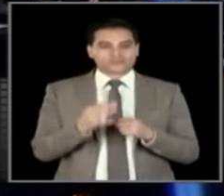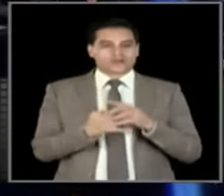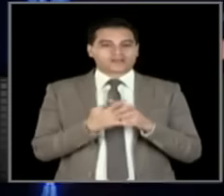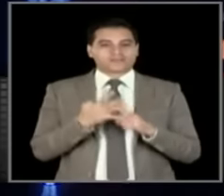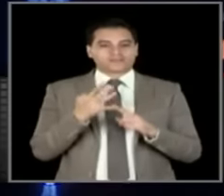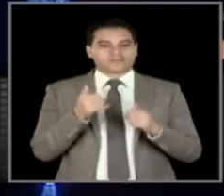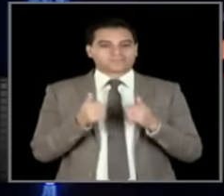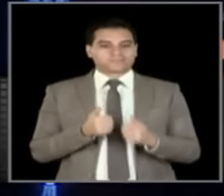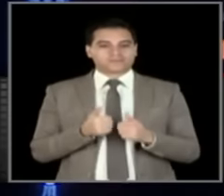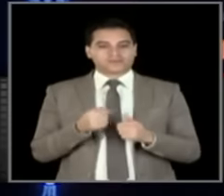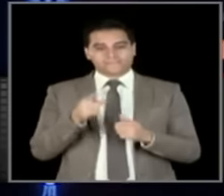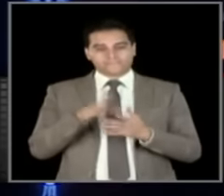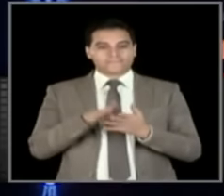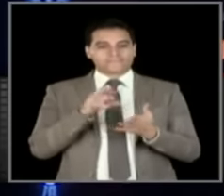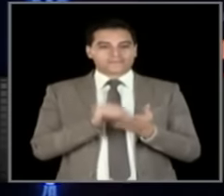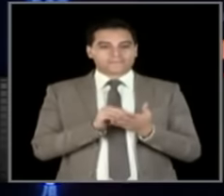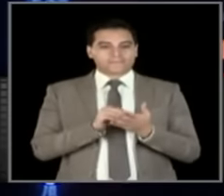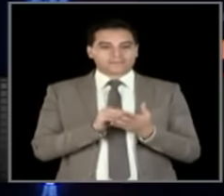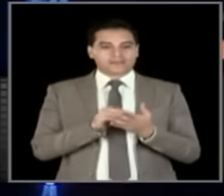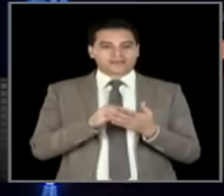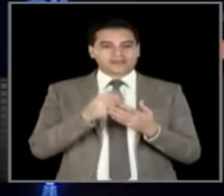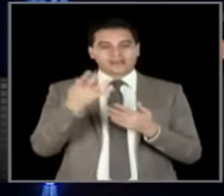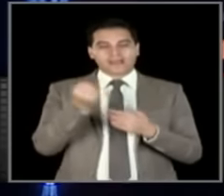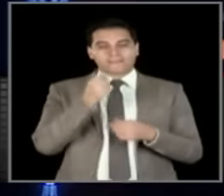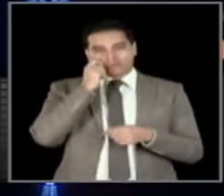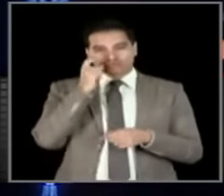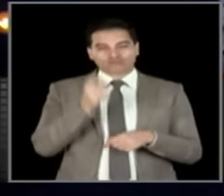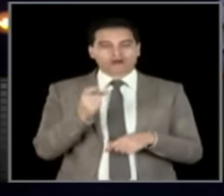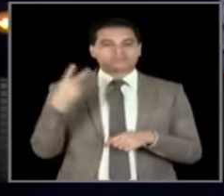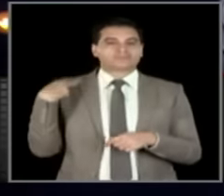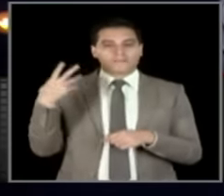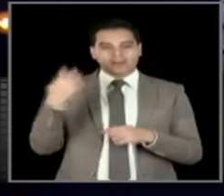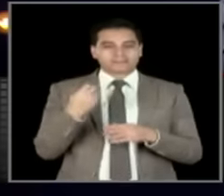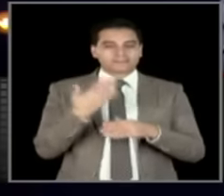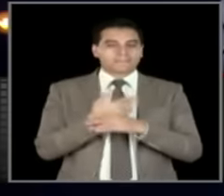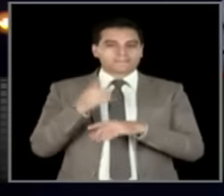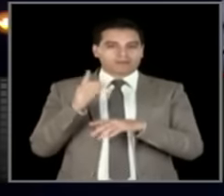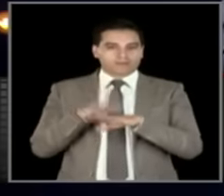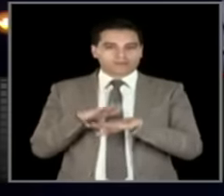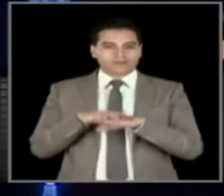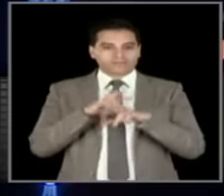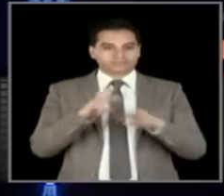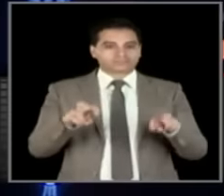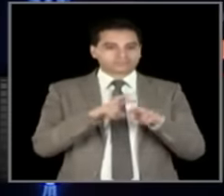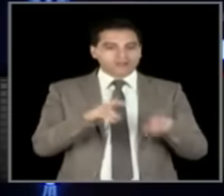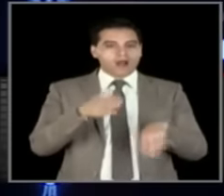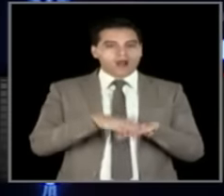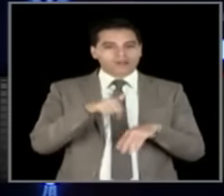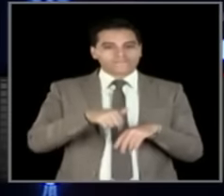بتبدأ باستدعاء المفتش كريستنسن للتحقيق في جريمة قتل بطل شعبي